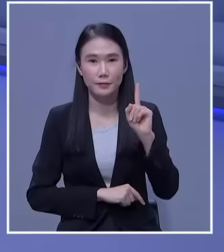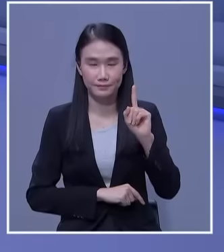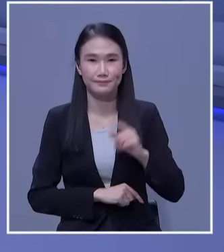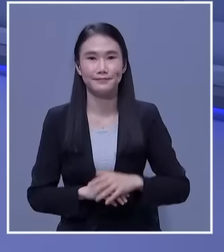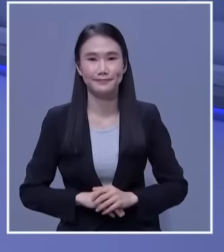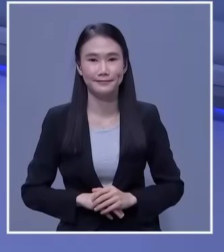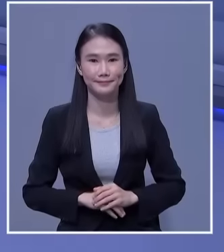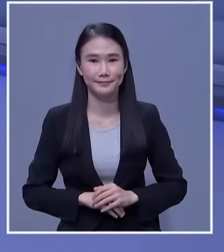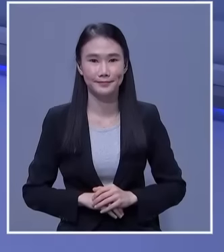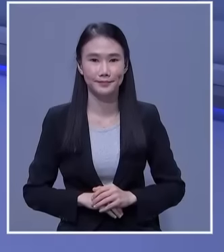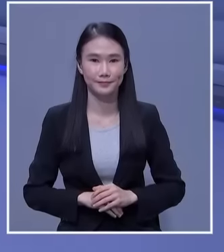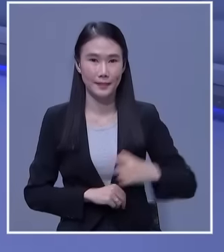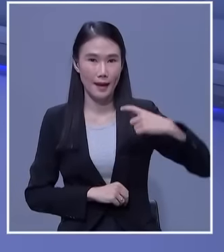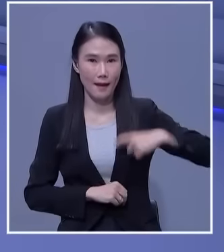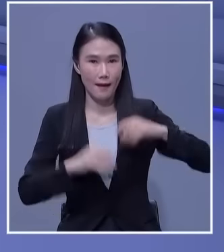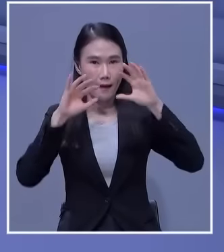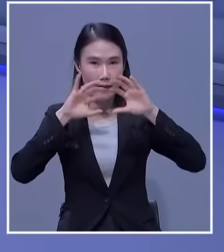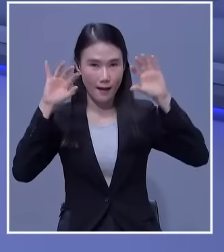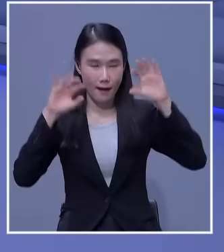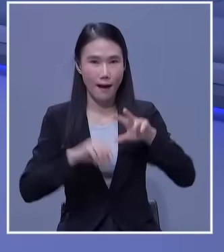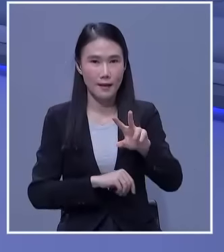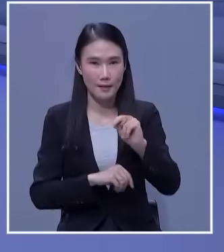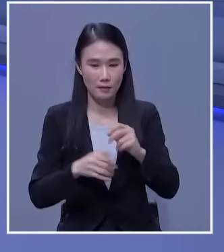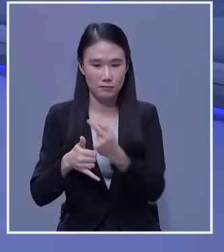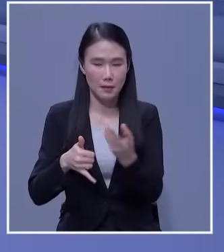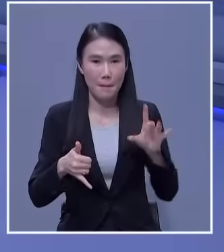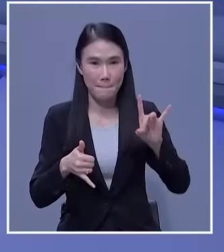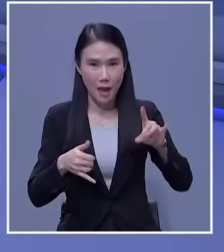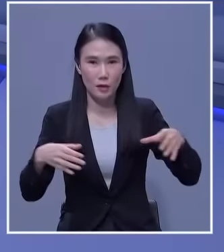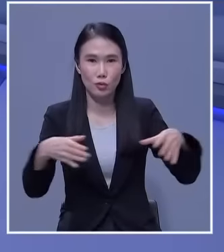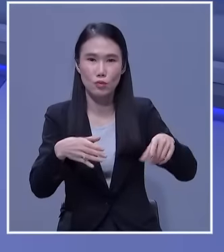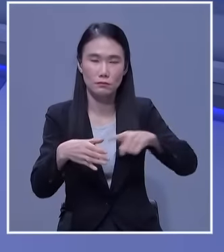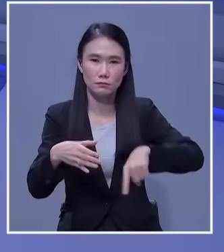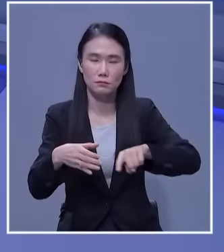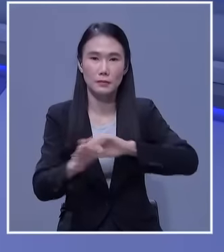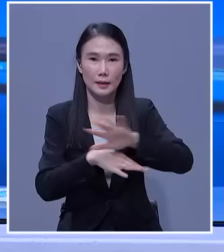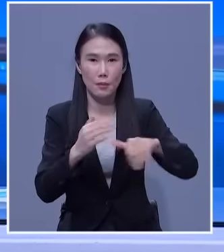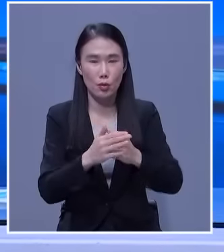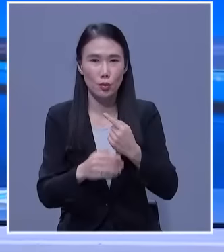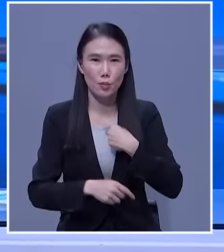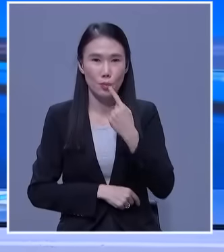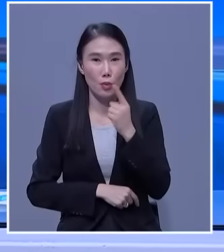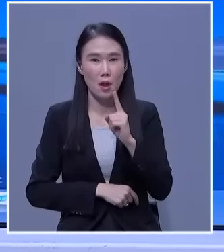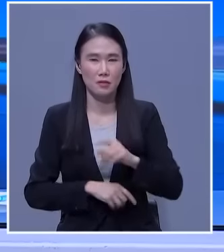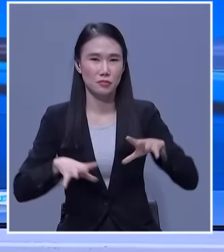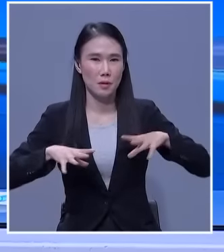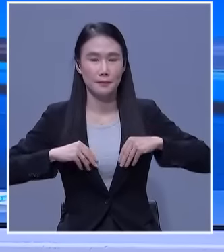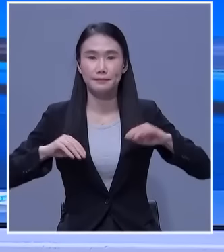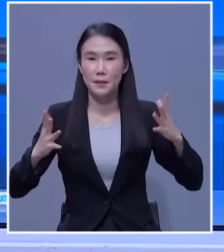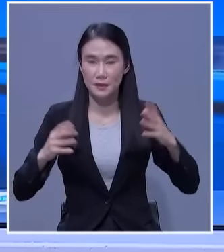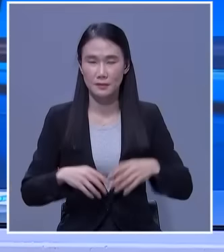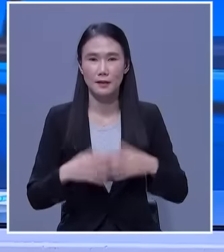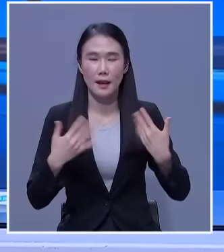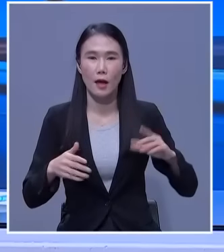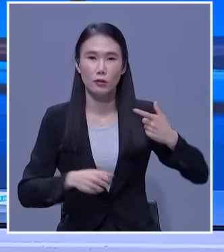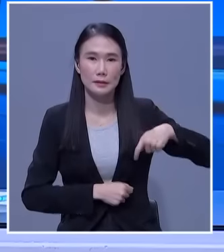ไปว่ากรณีนี้อัยการนัดส่งตัวผู้ต้องหาทั้ง8รายพร้อมพวกนะคะทั้งหมดเนี่ยปฏิเสธข้อกล่าวหาแล้วก็ปรากฏว่าสุดท้